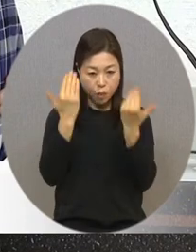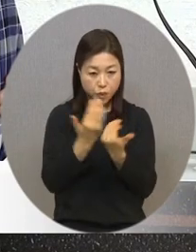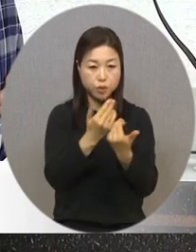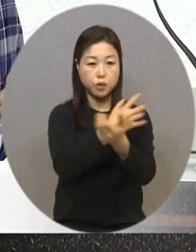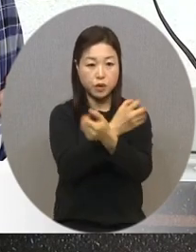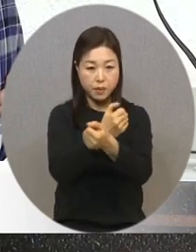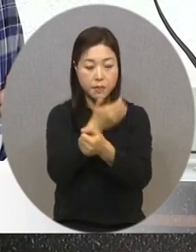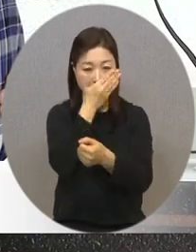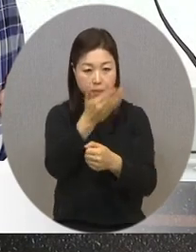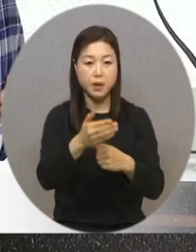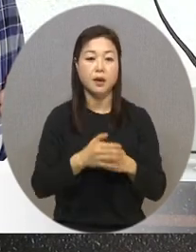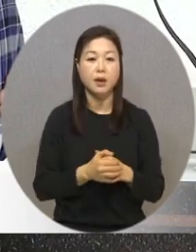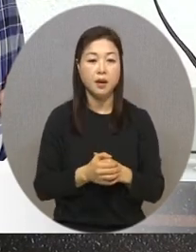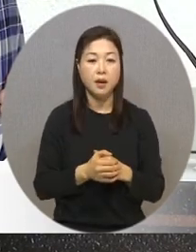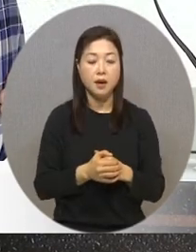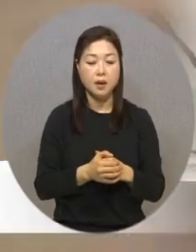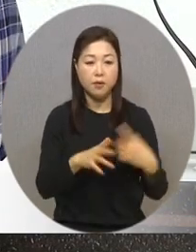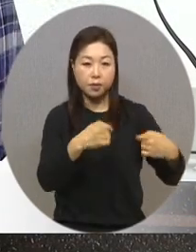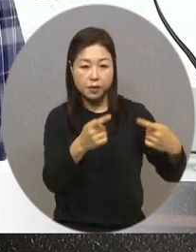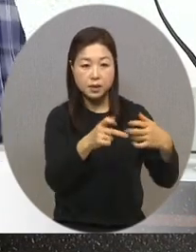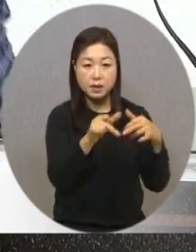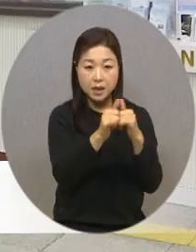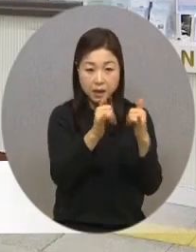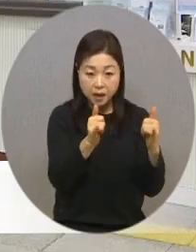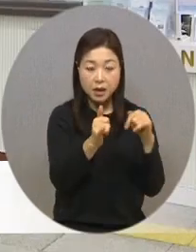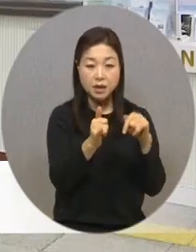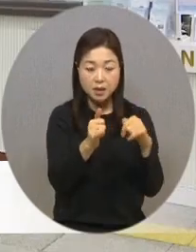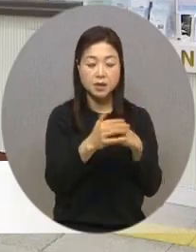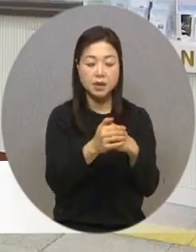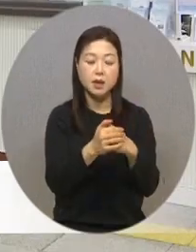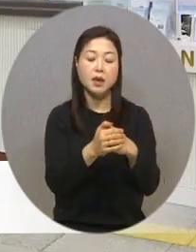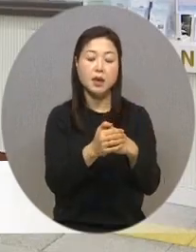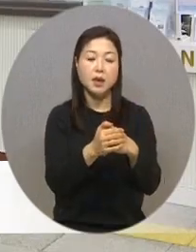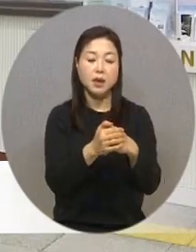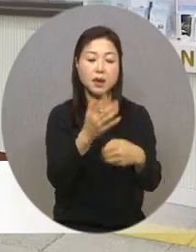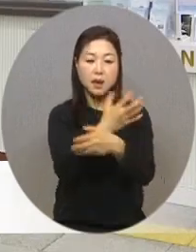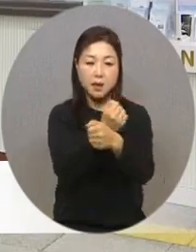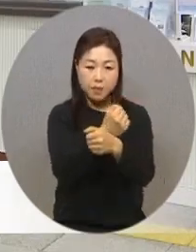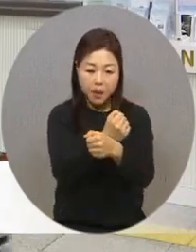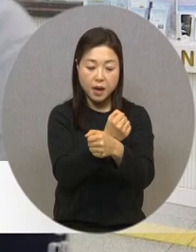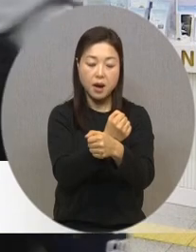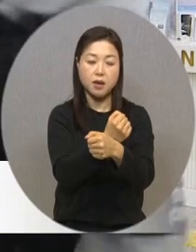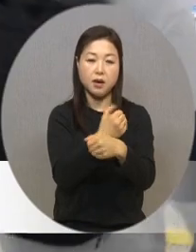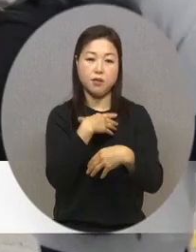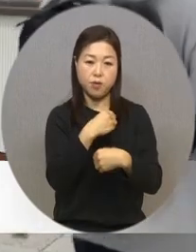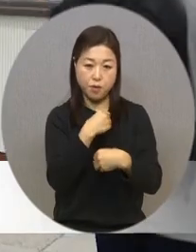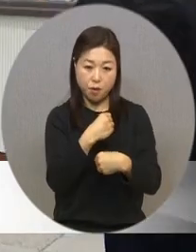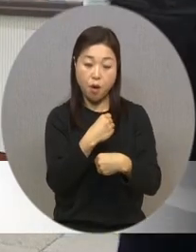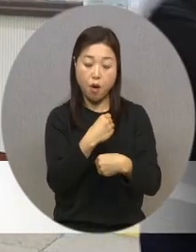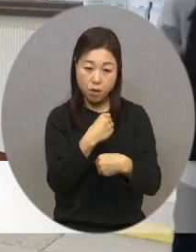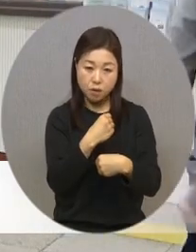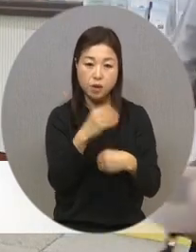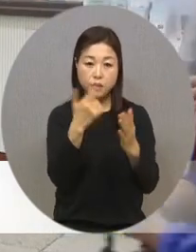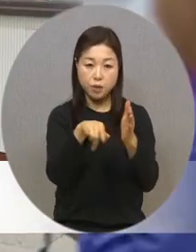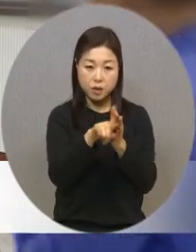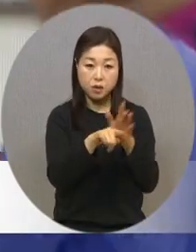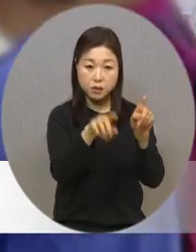또한 교통약자의 예매 편의를 높이기 위해 할당 좌석 비율을 10%에서 20%로